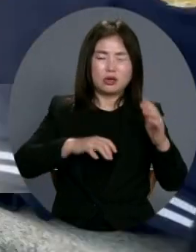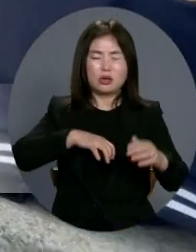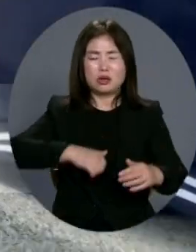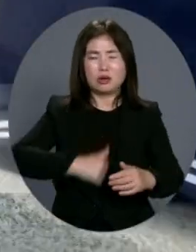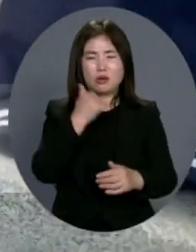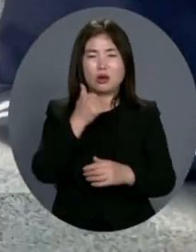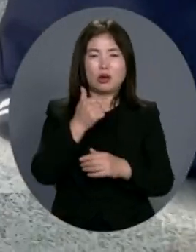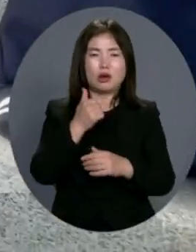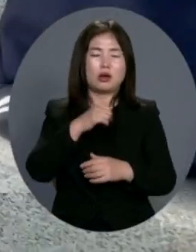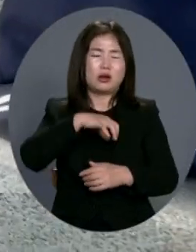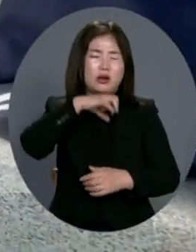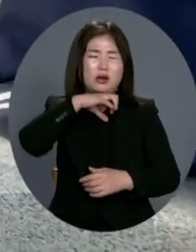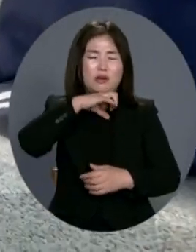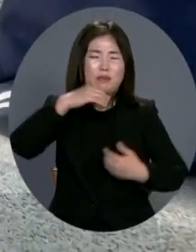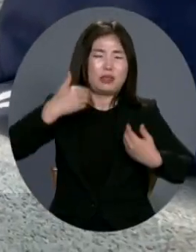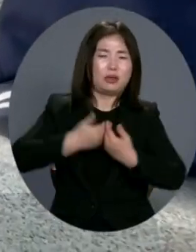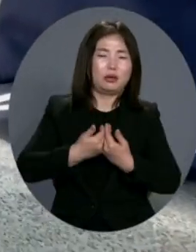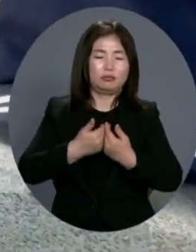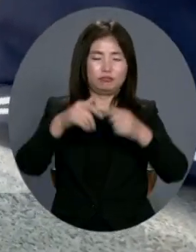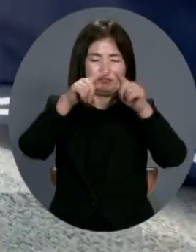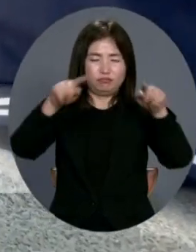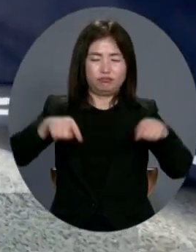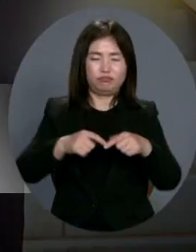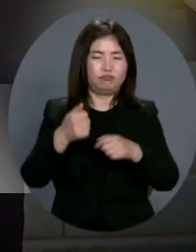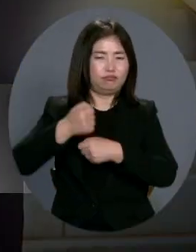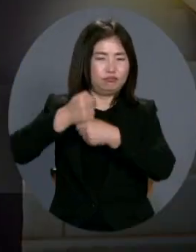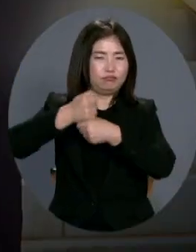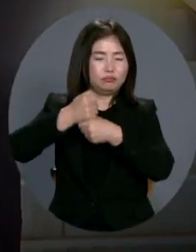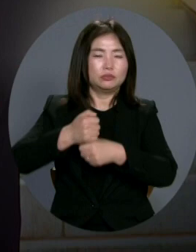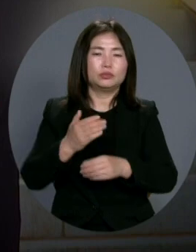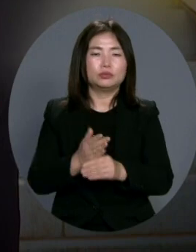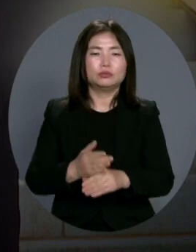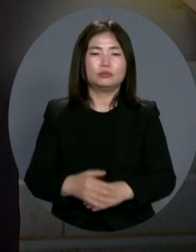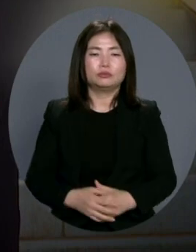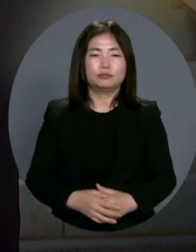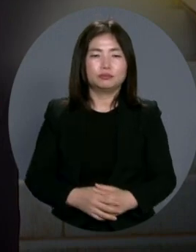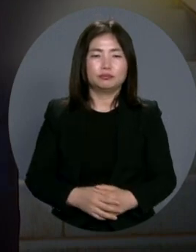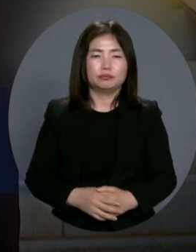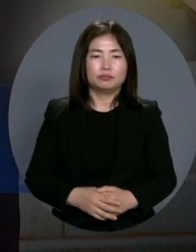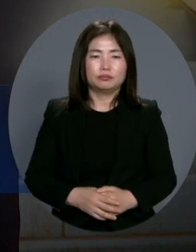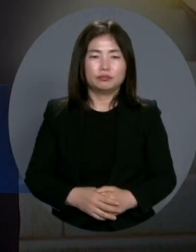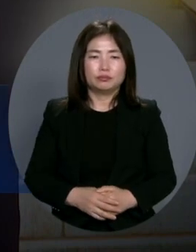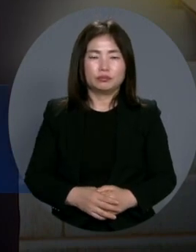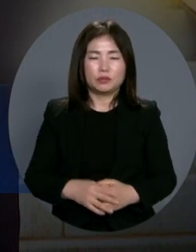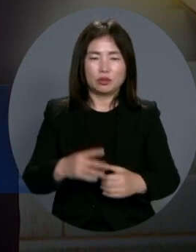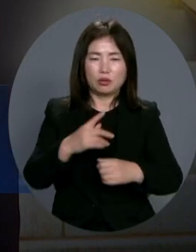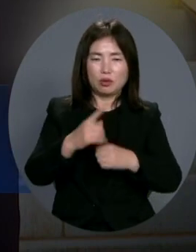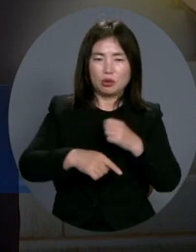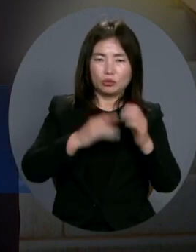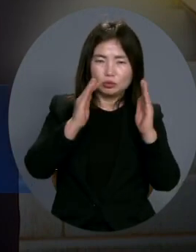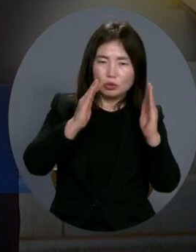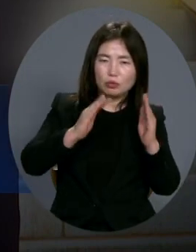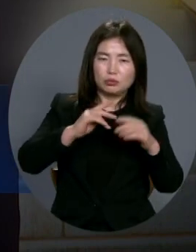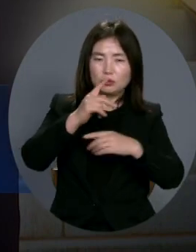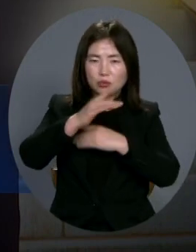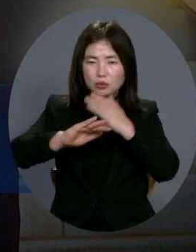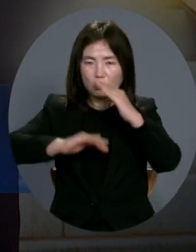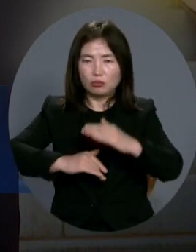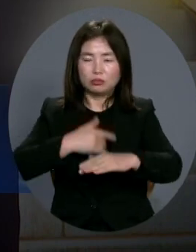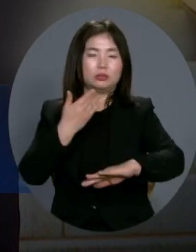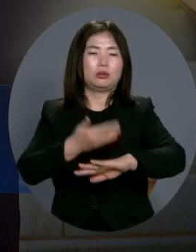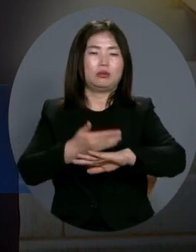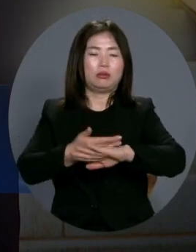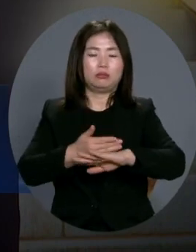반발하며 항의의 뜻을 과잠 시위로 드러낸 겁니다. 시에서 운영하고 있는 수업 커리큘럼 자체가 다른 상황에서 단순히